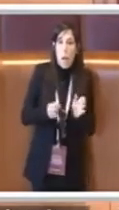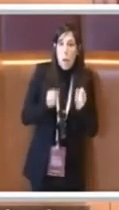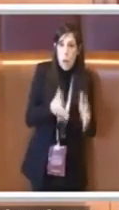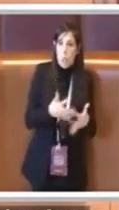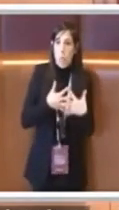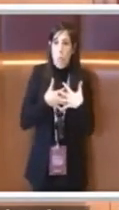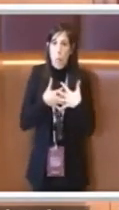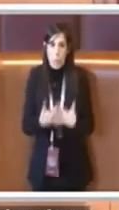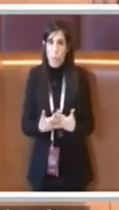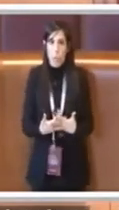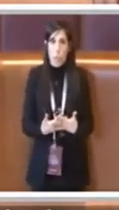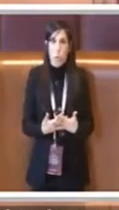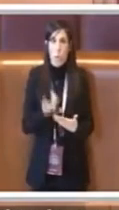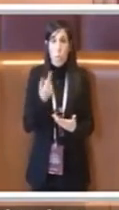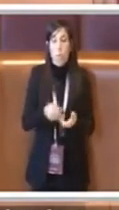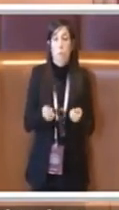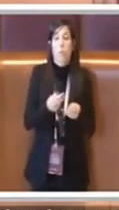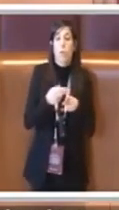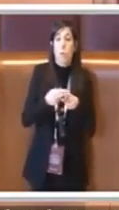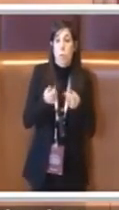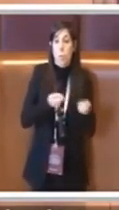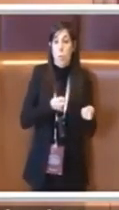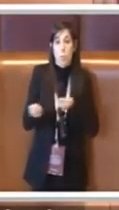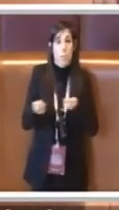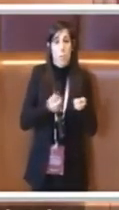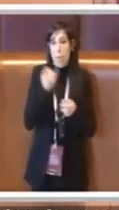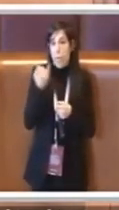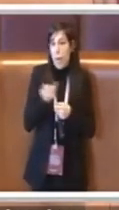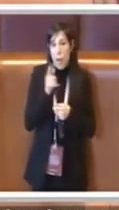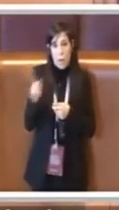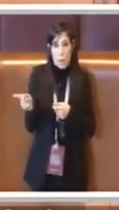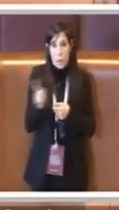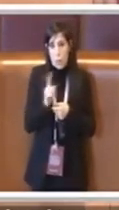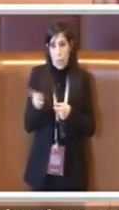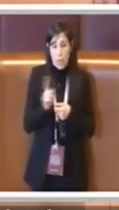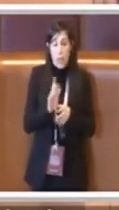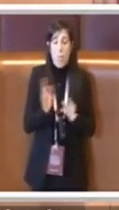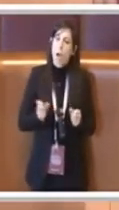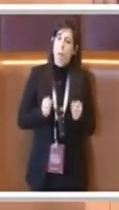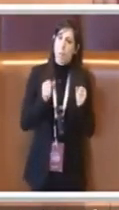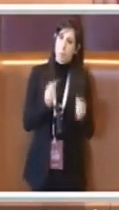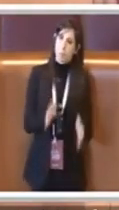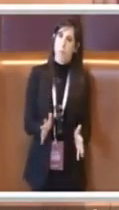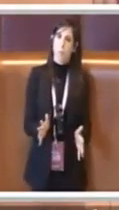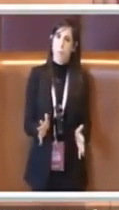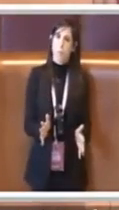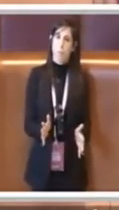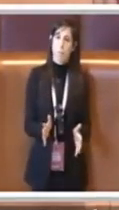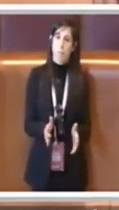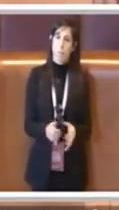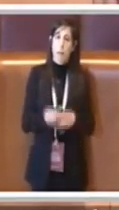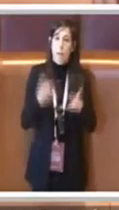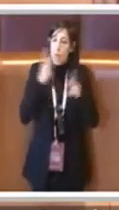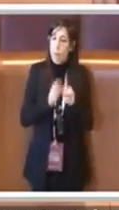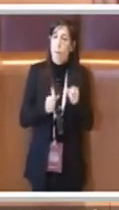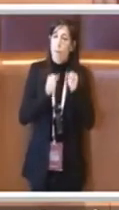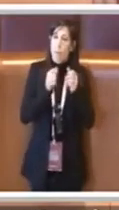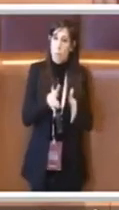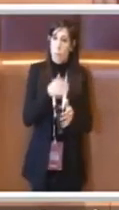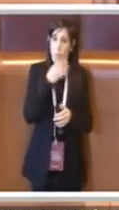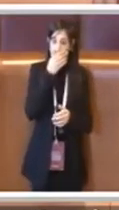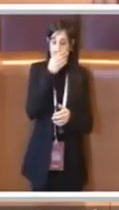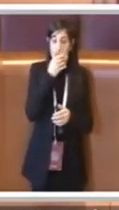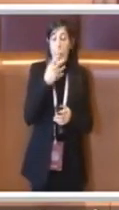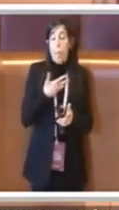perché gestire la nostra città non è assolutamente facile, ma è una missione nel vero senso della parola, perché